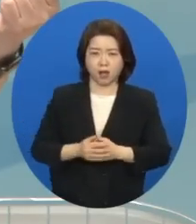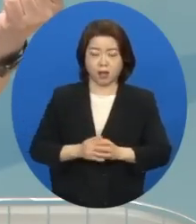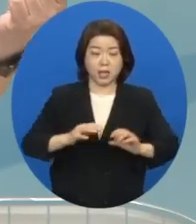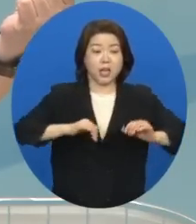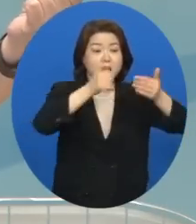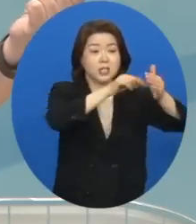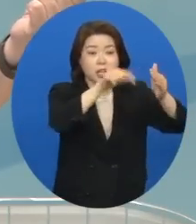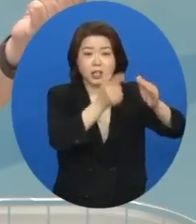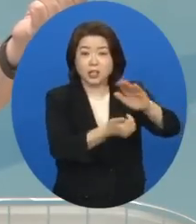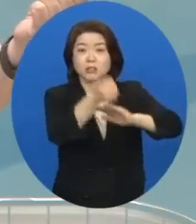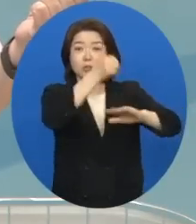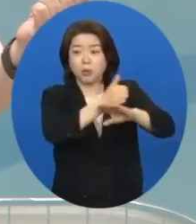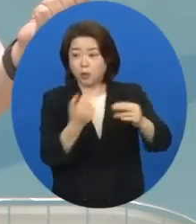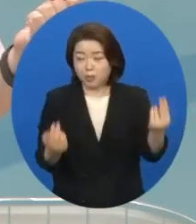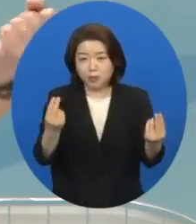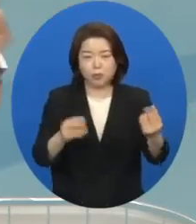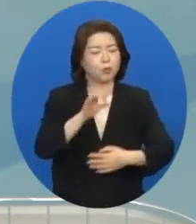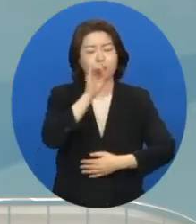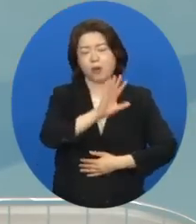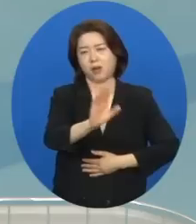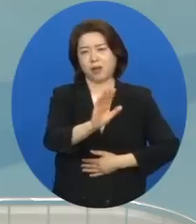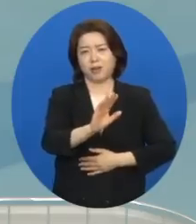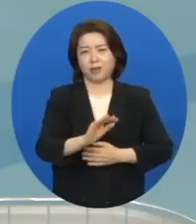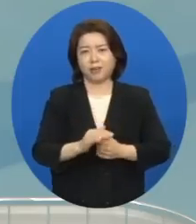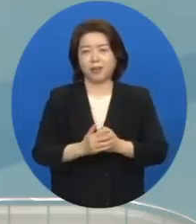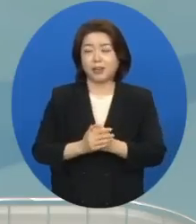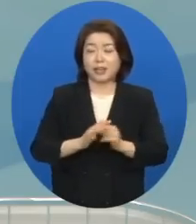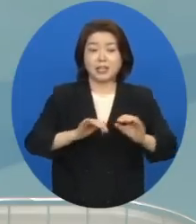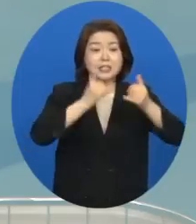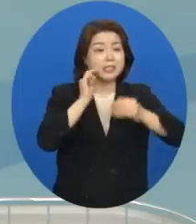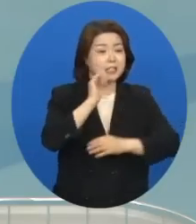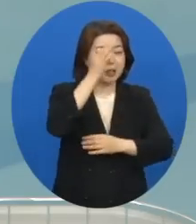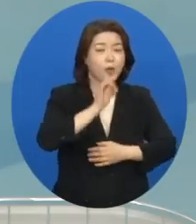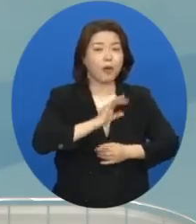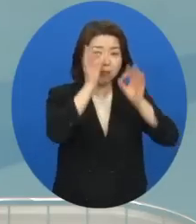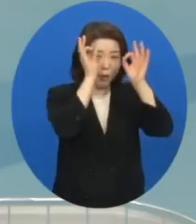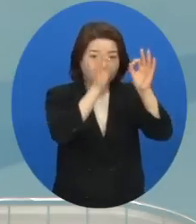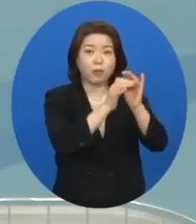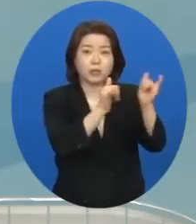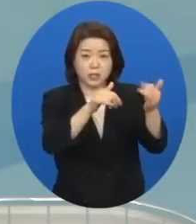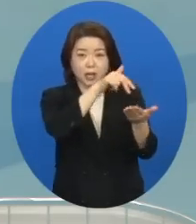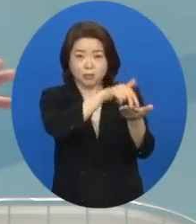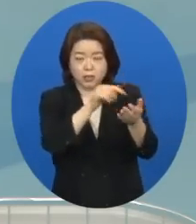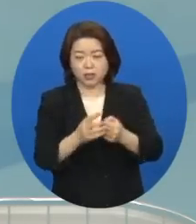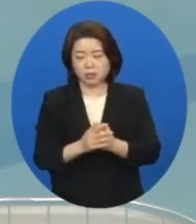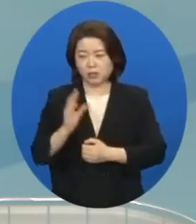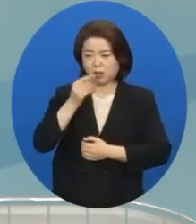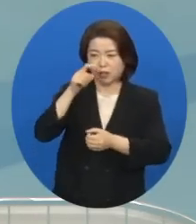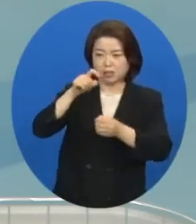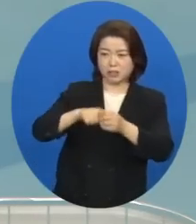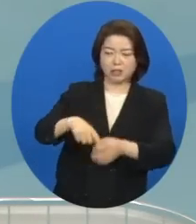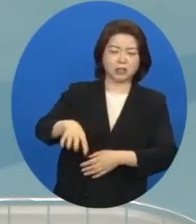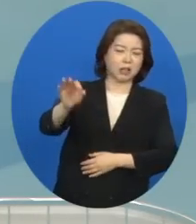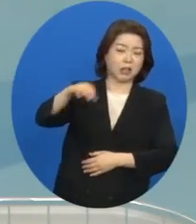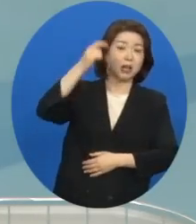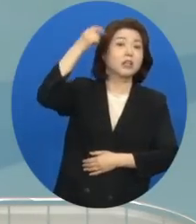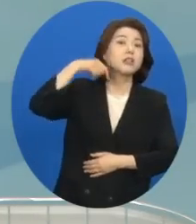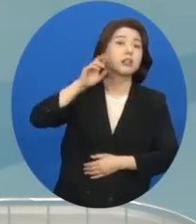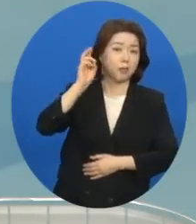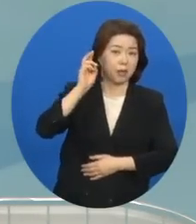것과 비교가 되겠어요? 세상 영광만 보는 사람에게는 성찬은 진짜 아무것도